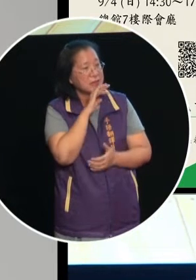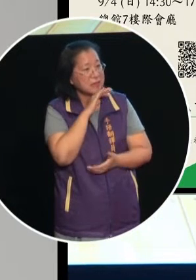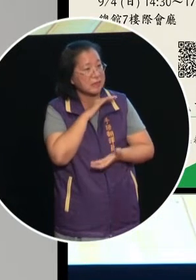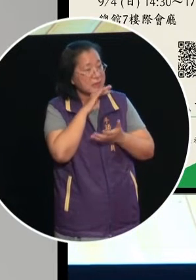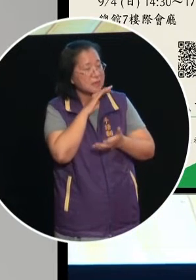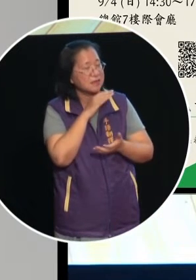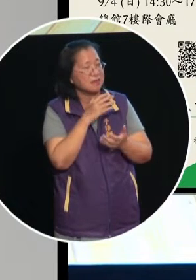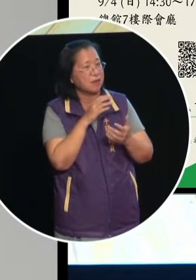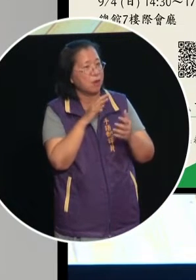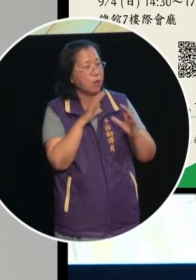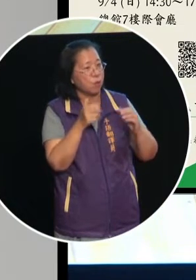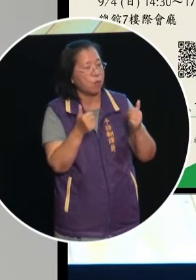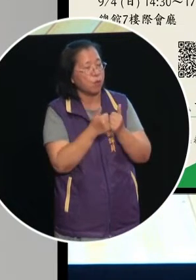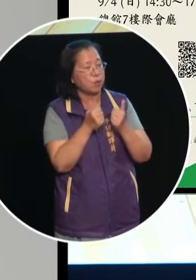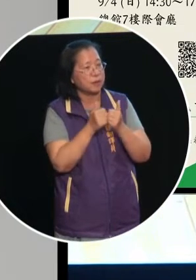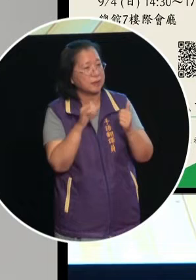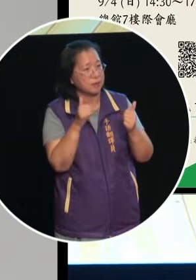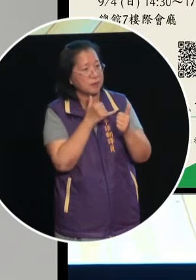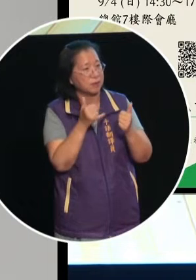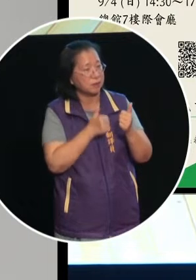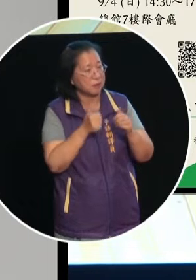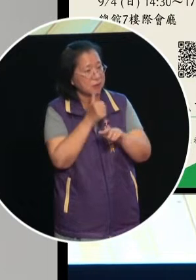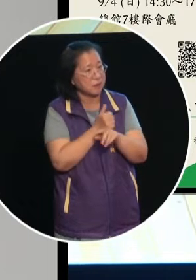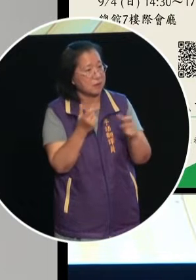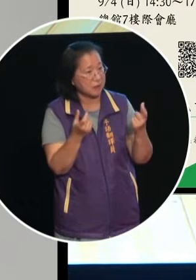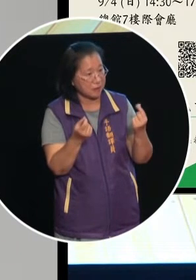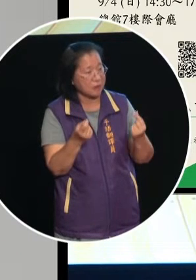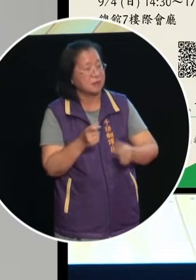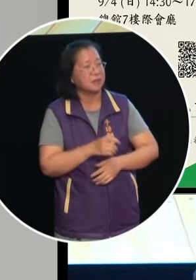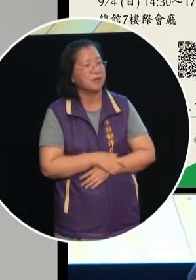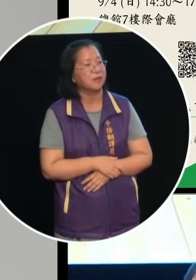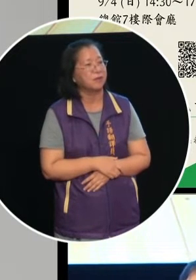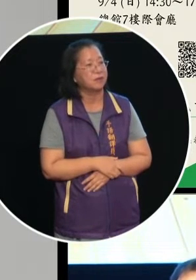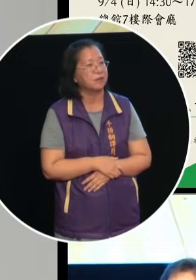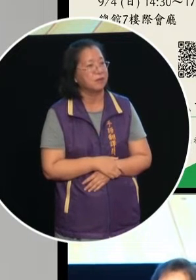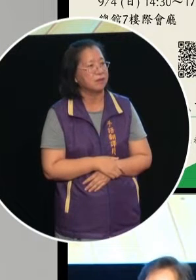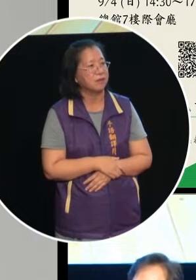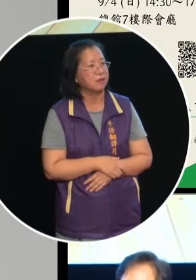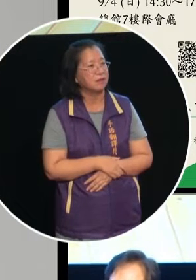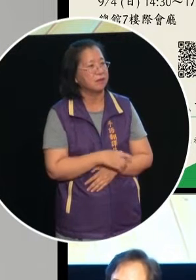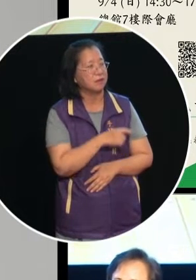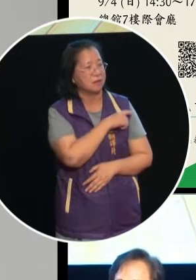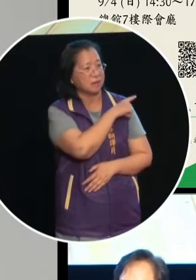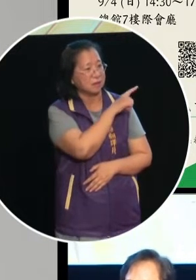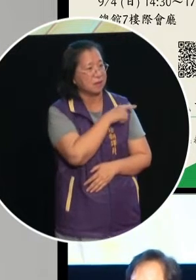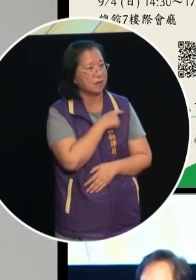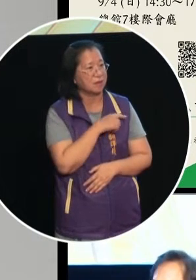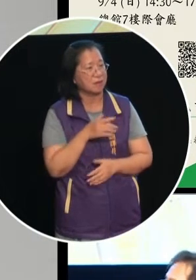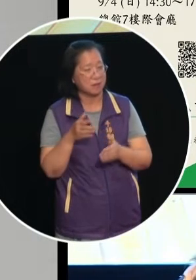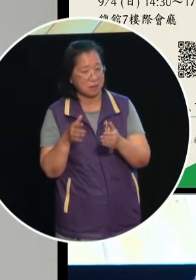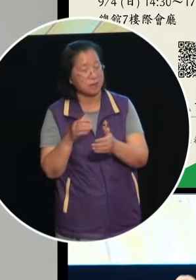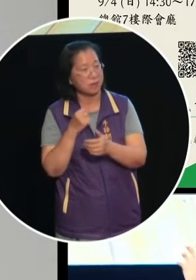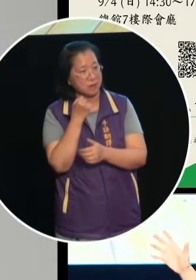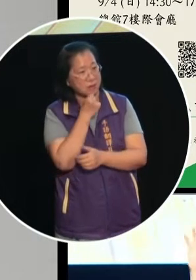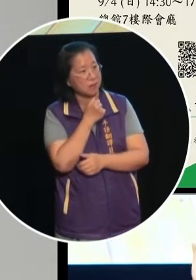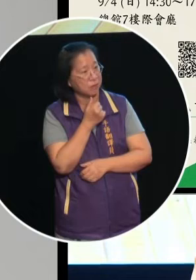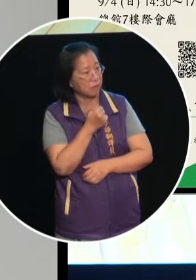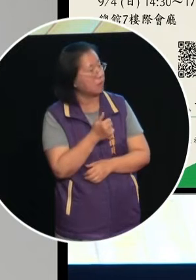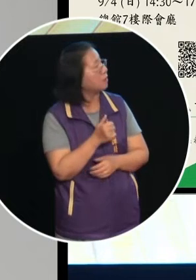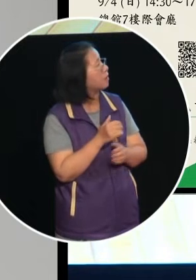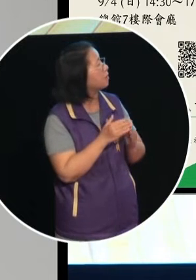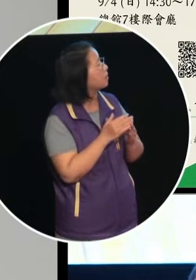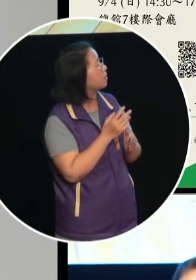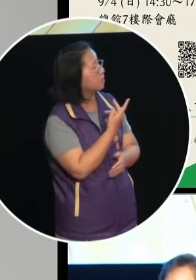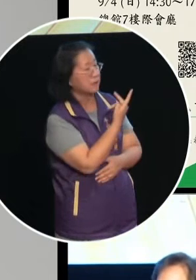会议员。那我们这个同年呢，同学是非常的那个那种友情是非常浓厚，这个台湾也是一样吧。那这两个人